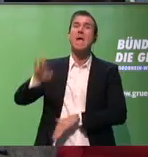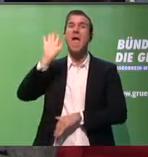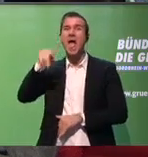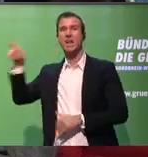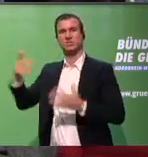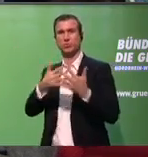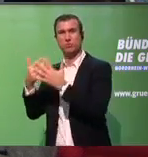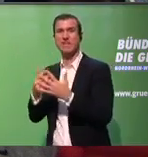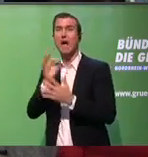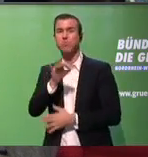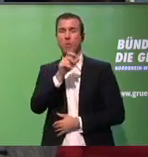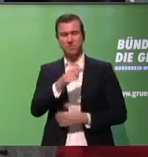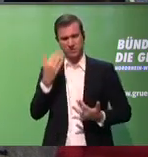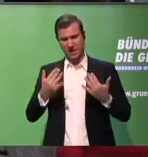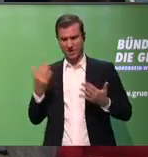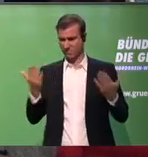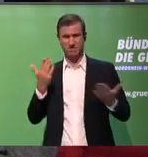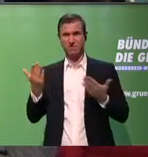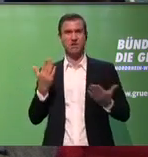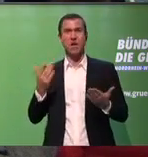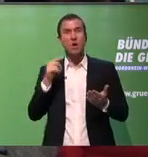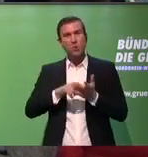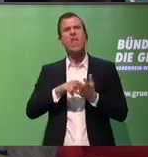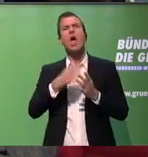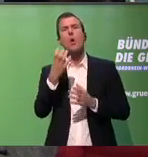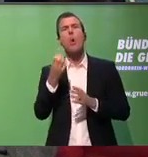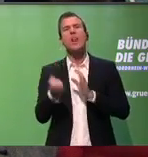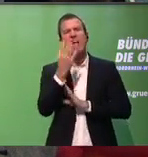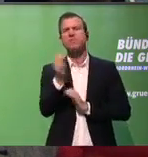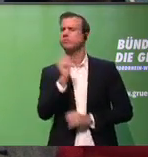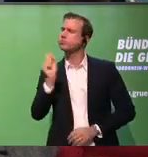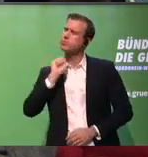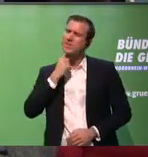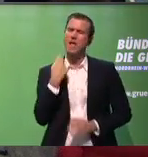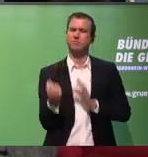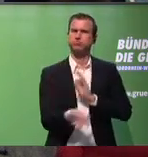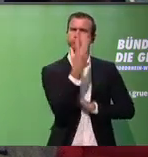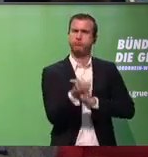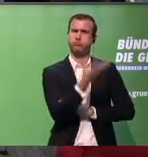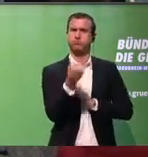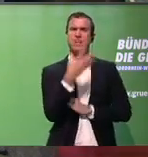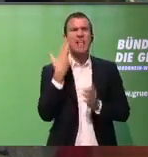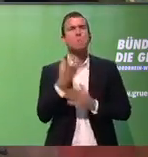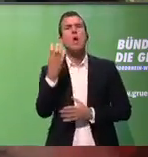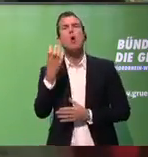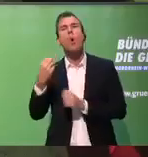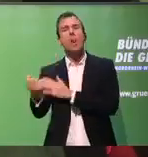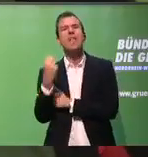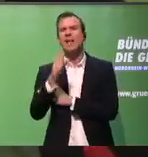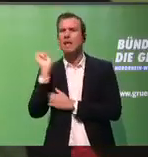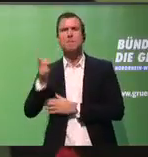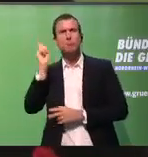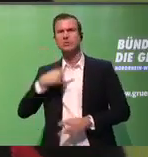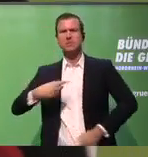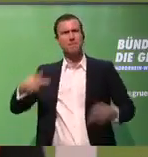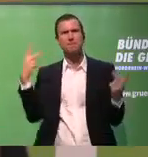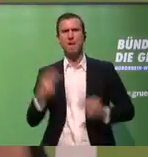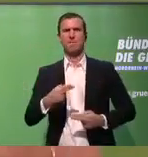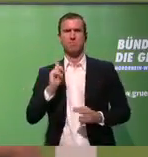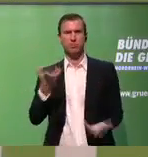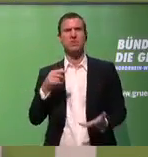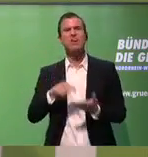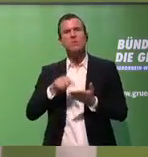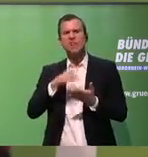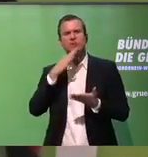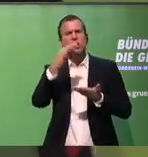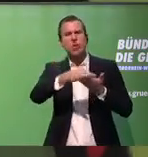USA, weil wir eben die ganzen dreckigen Kohlekraftwerke haben. Da müssen wir raus. Wir müssen die Kohle endlich stoppen, damit die Dörfer stehen bleiben, aber damit